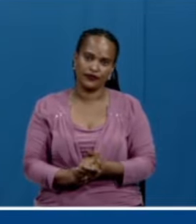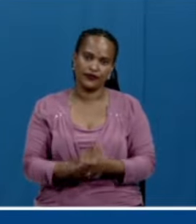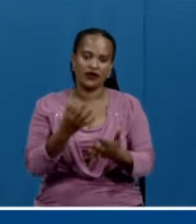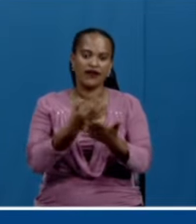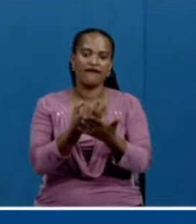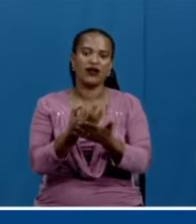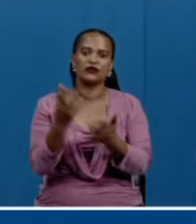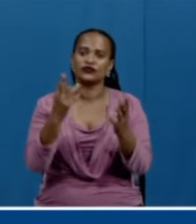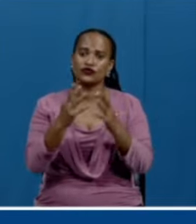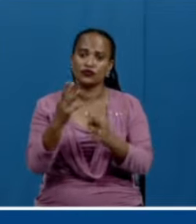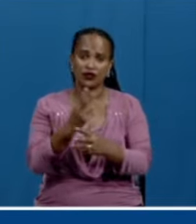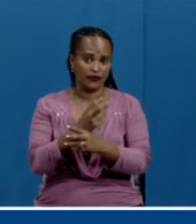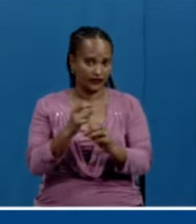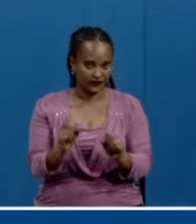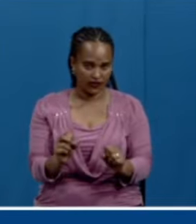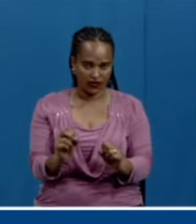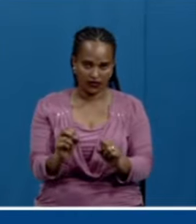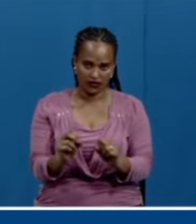فاينانس شجر اب مفتاح